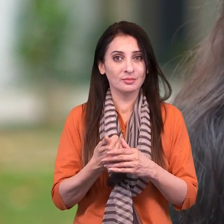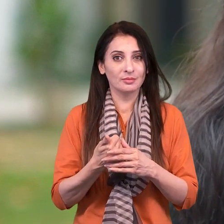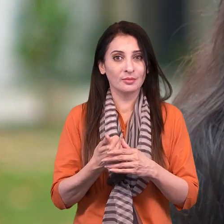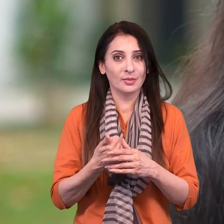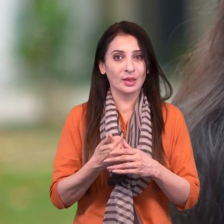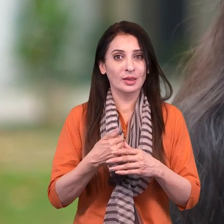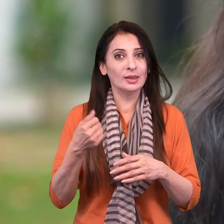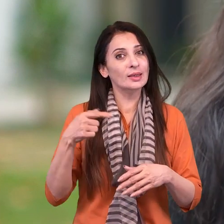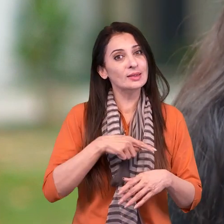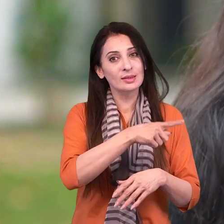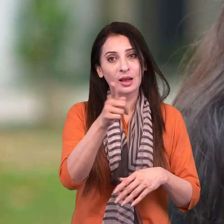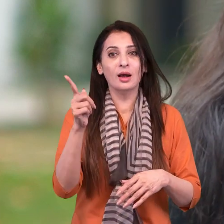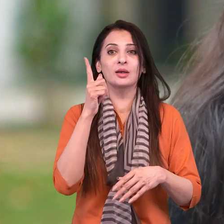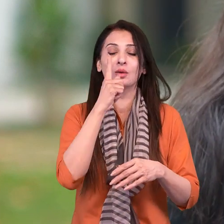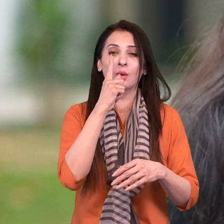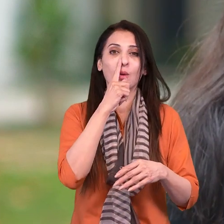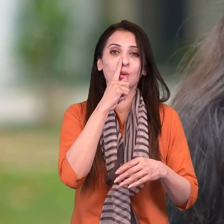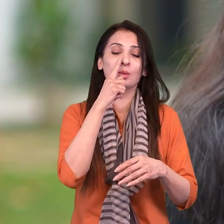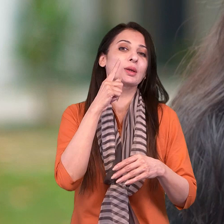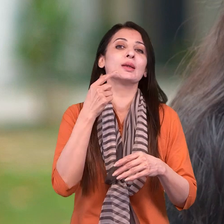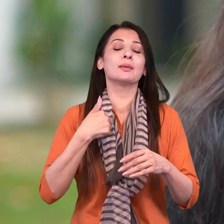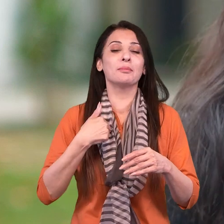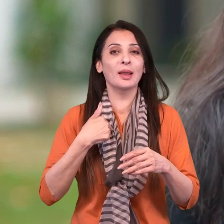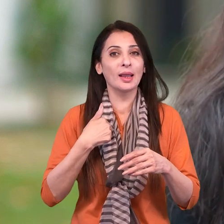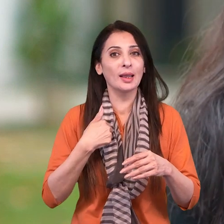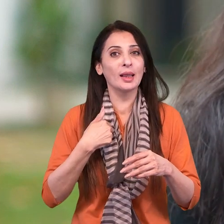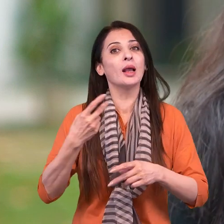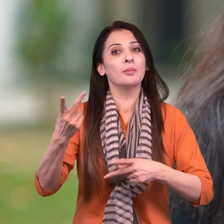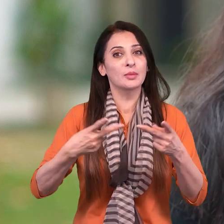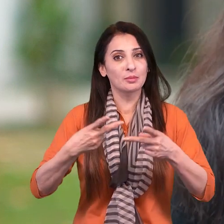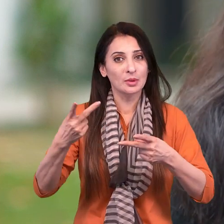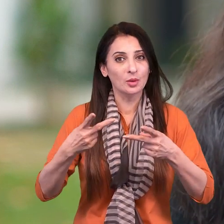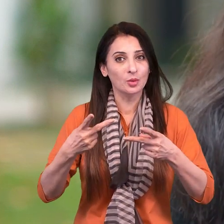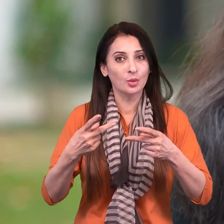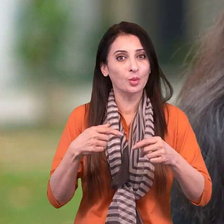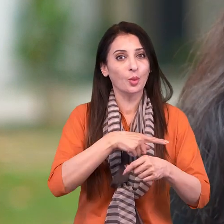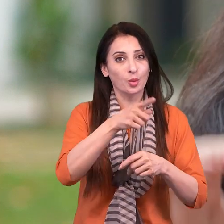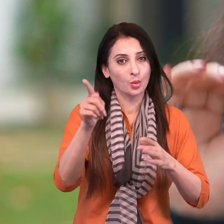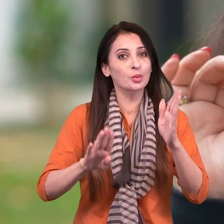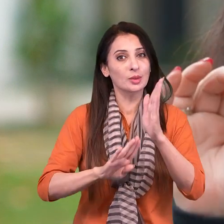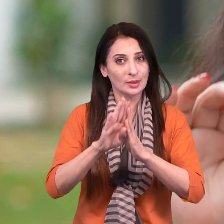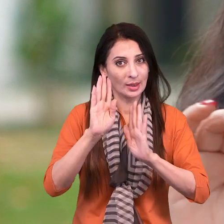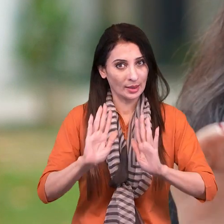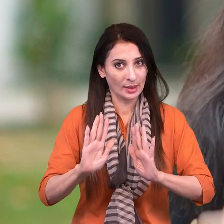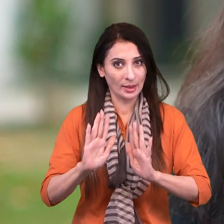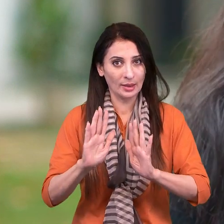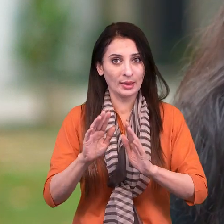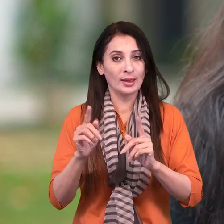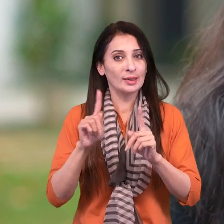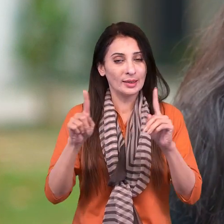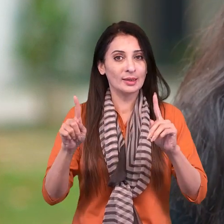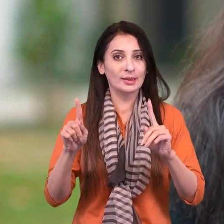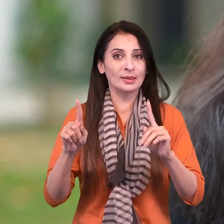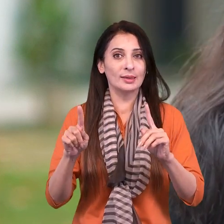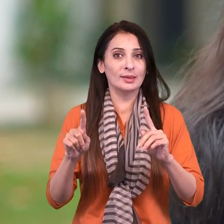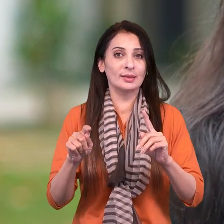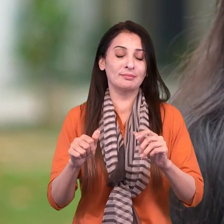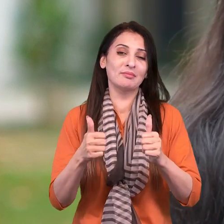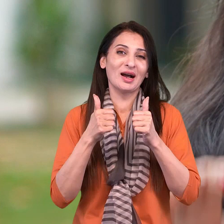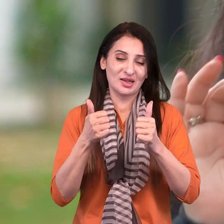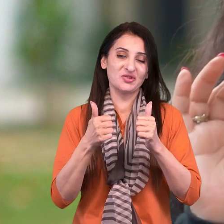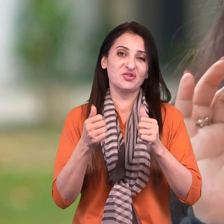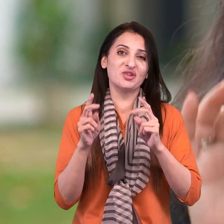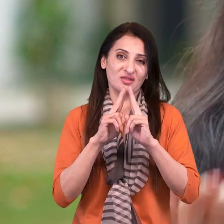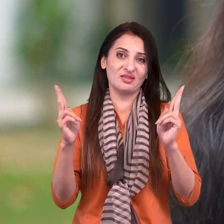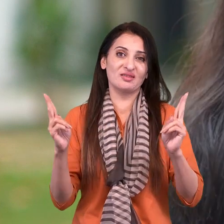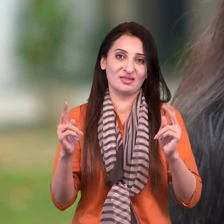well for all the women. I want my brand to get promoted, but in a very ethical way,